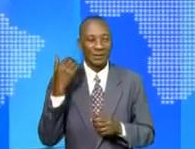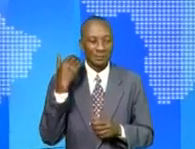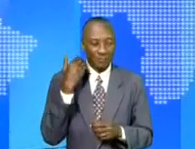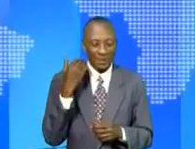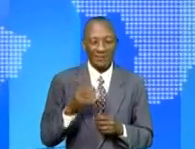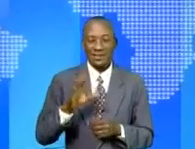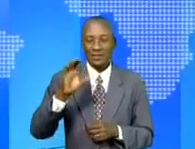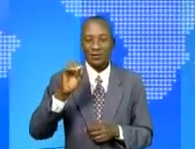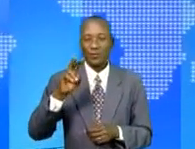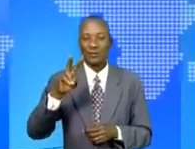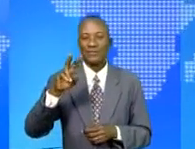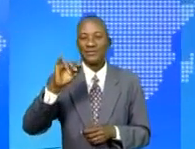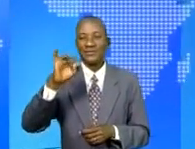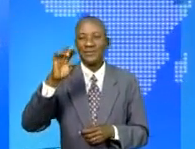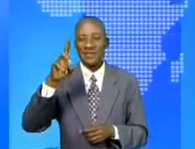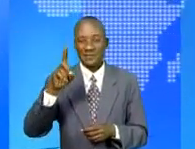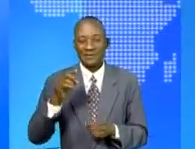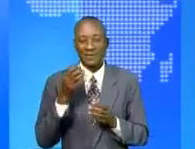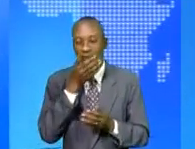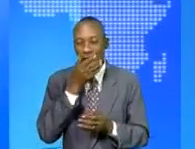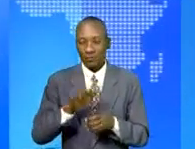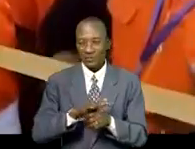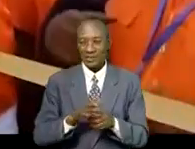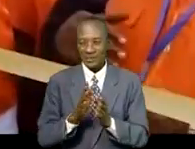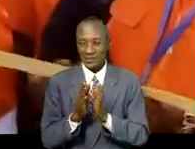rivière Ouélé, comme en témoigne ce reportage.